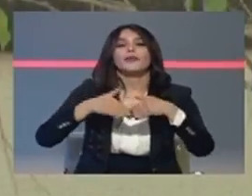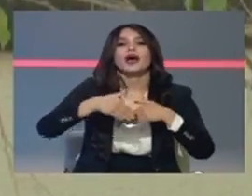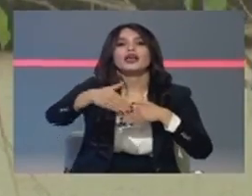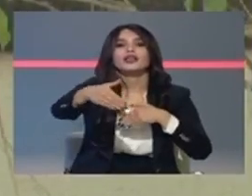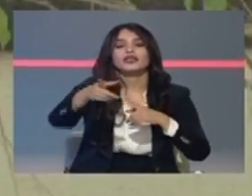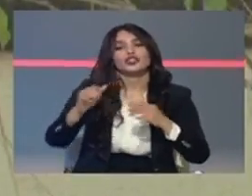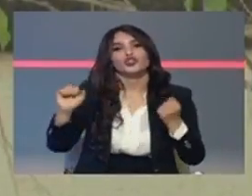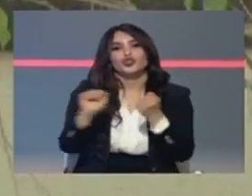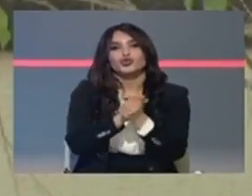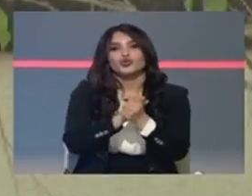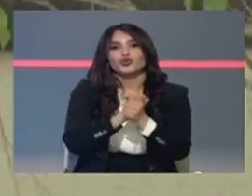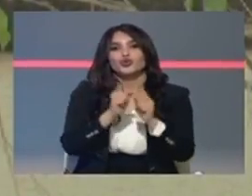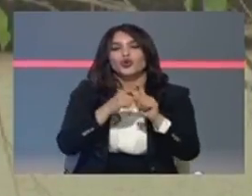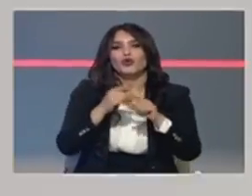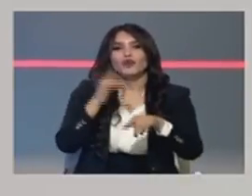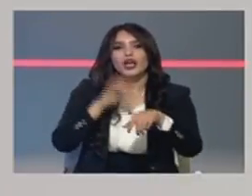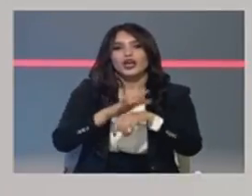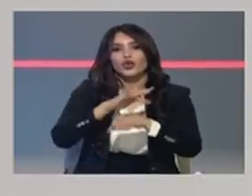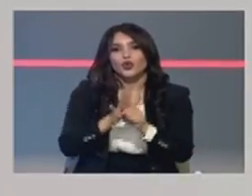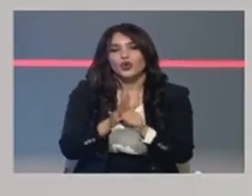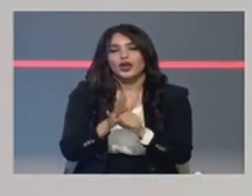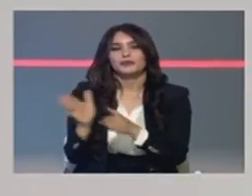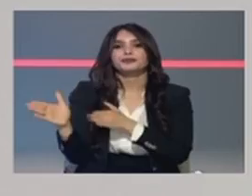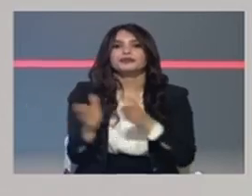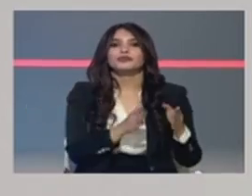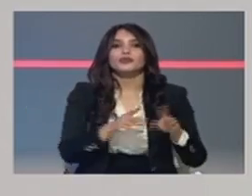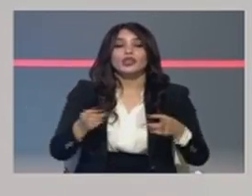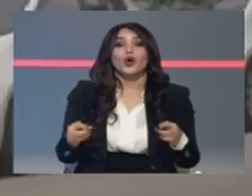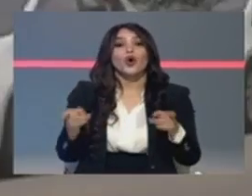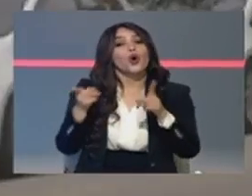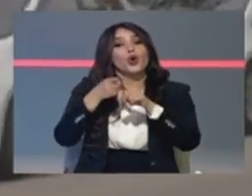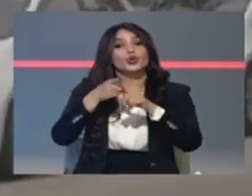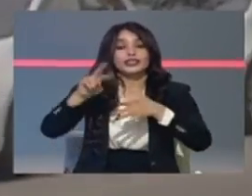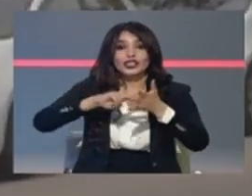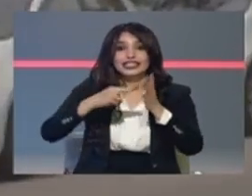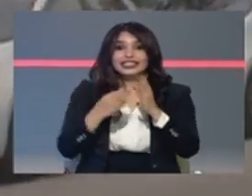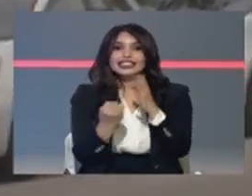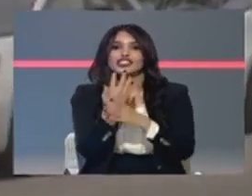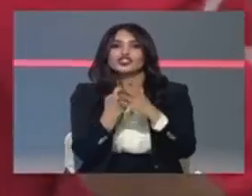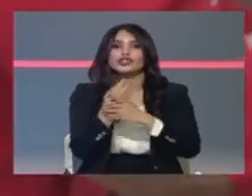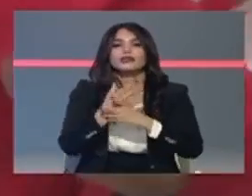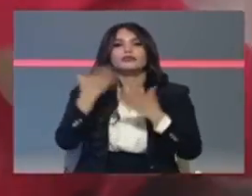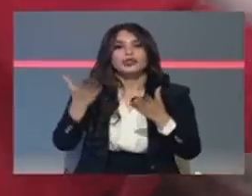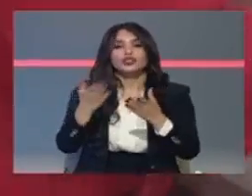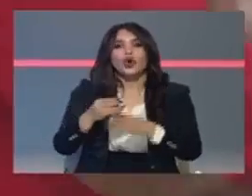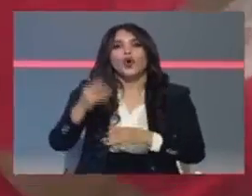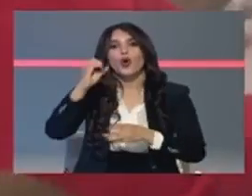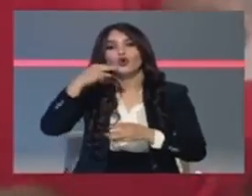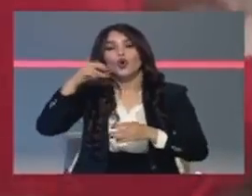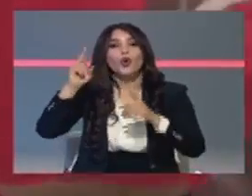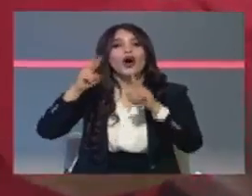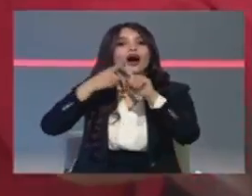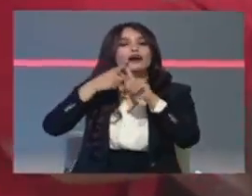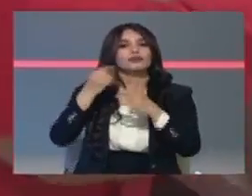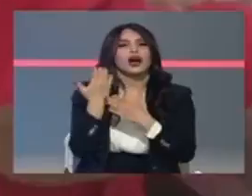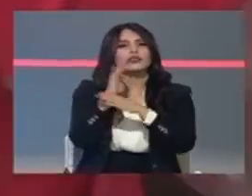حتى ينتهي التهديد من فيروس كورونا. وباعتمادها هذه الآلية الجديدة تحمل الأونروا رسالة إلى